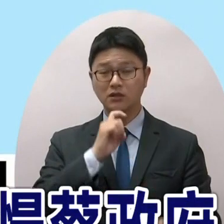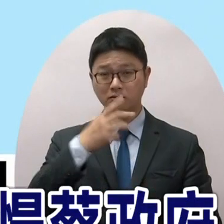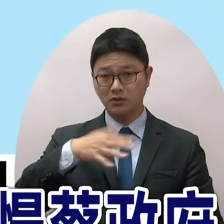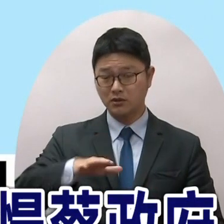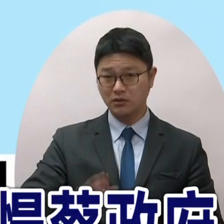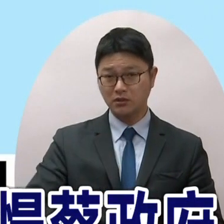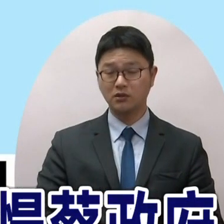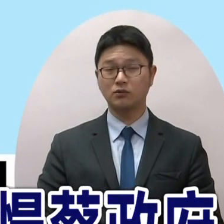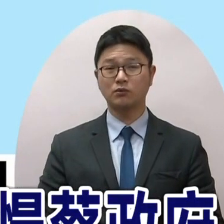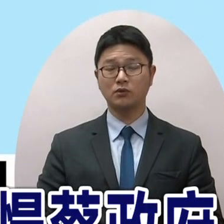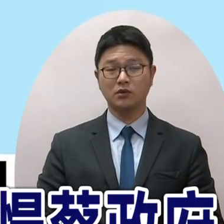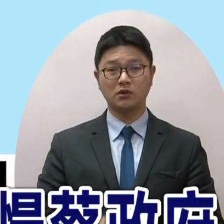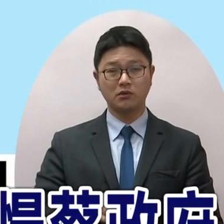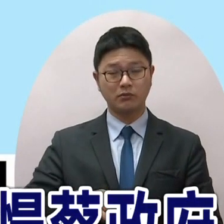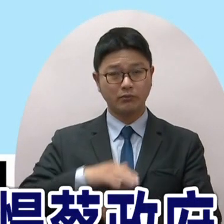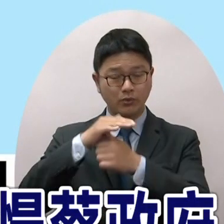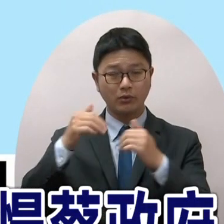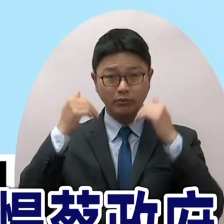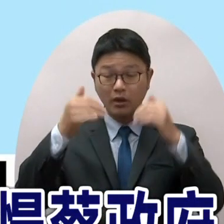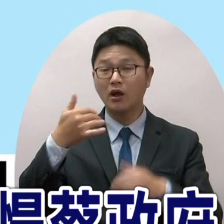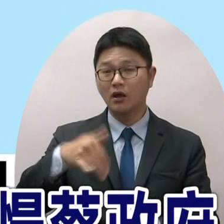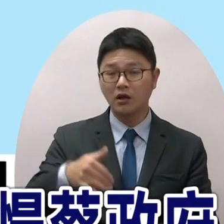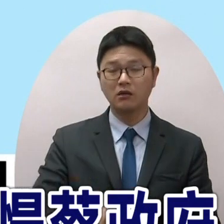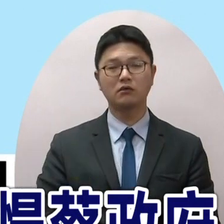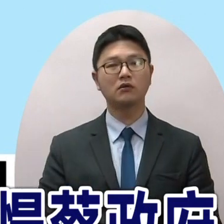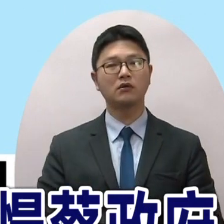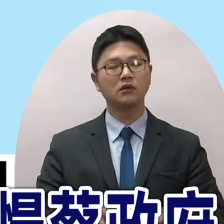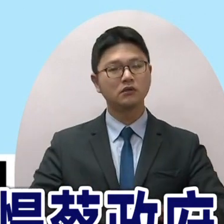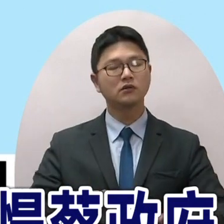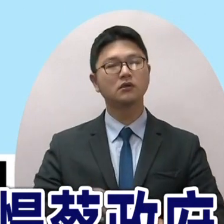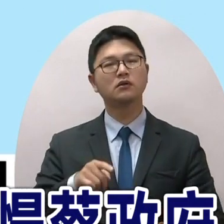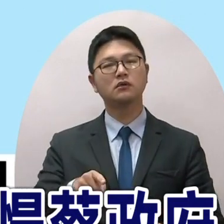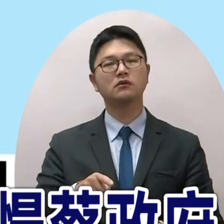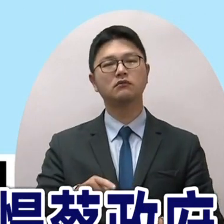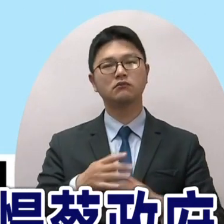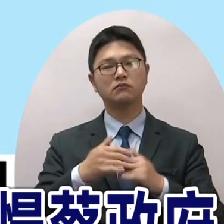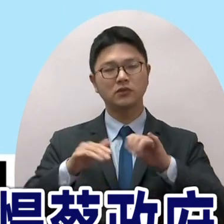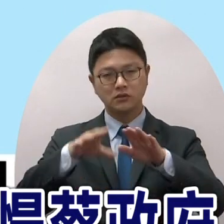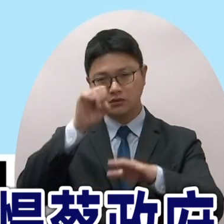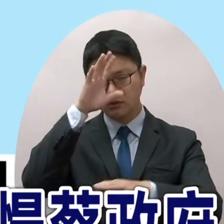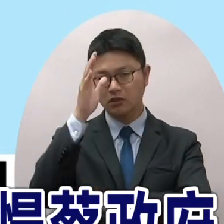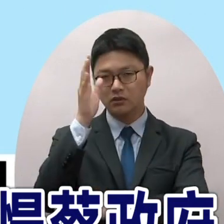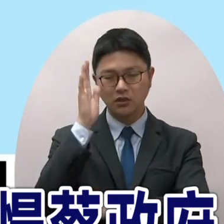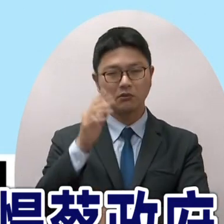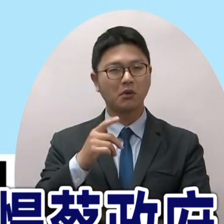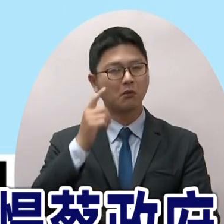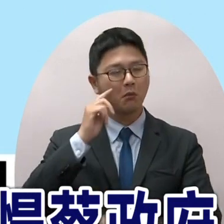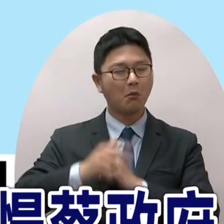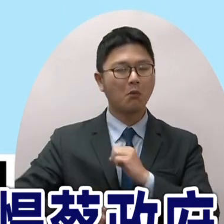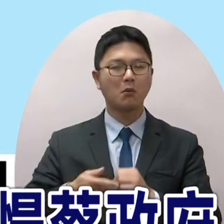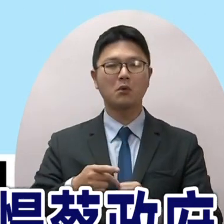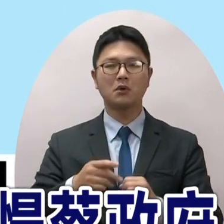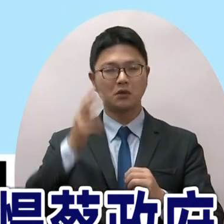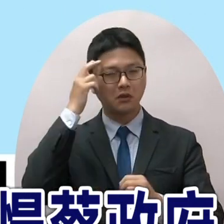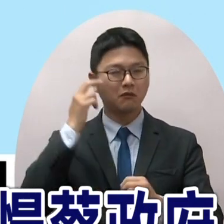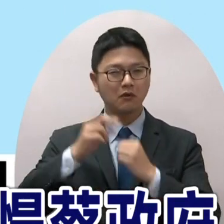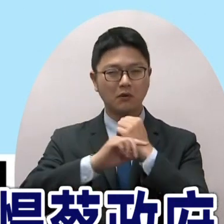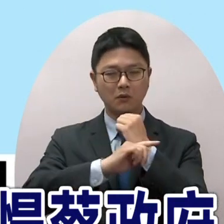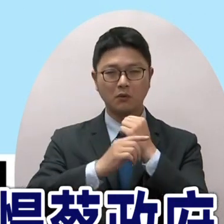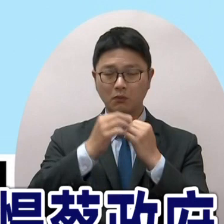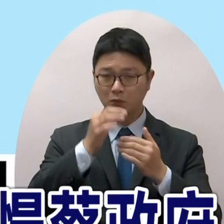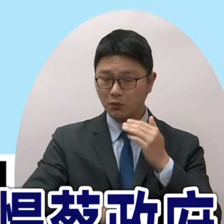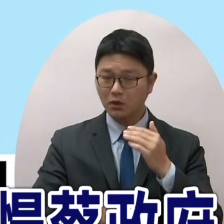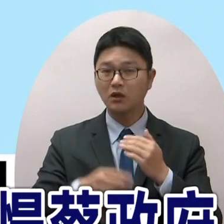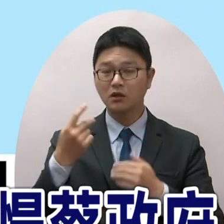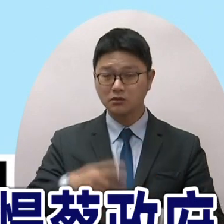吗？如今民进党政府不在乎我们的宪法规定，不在乎我们人民的权益，连